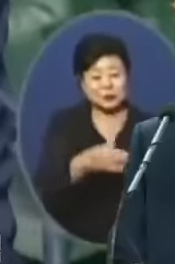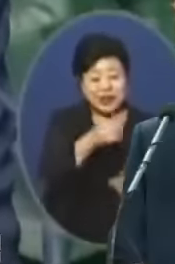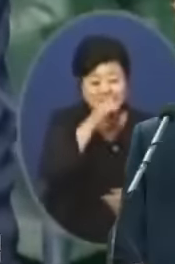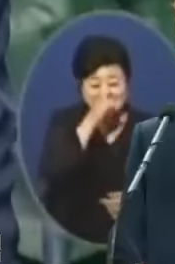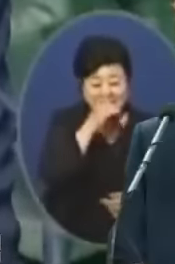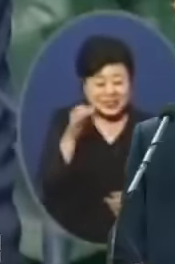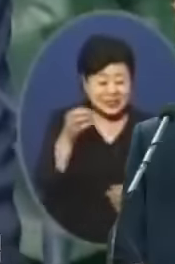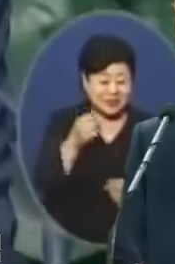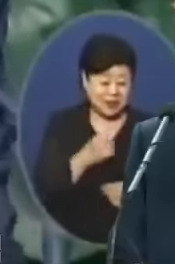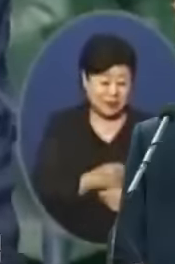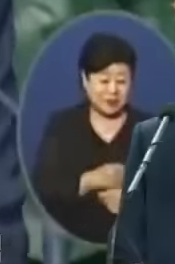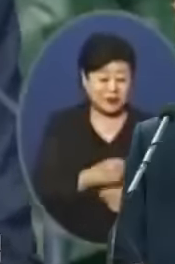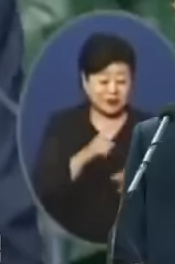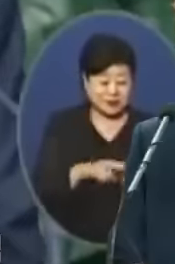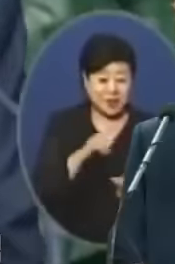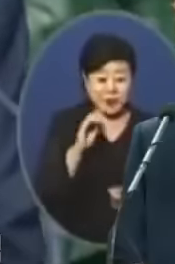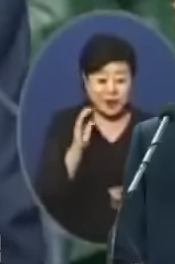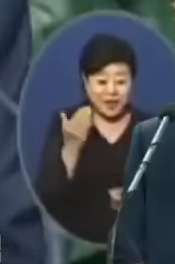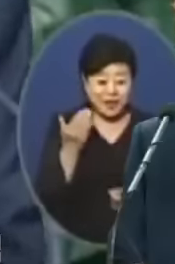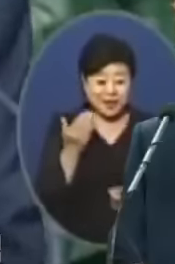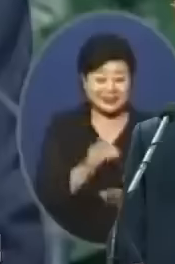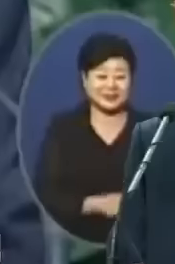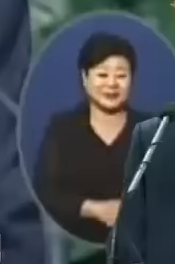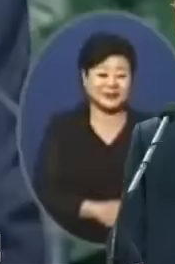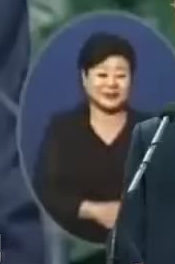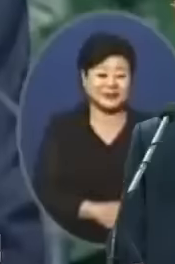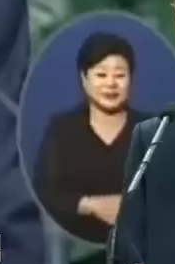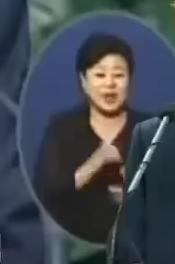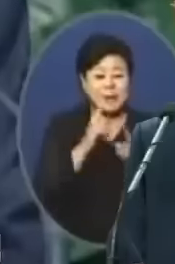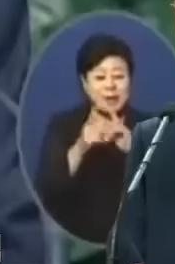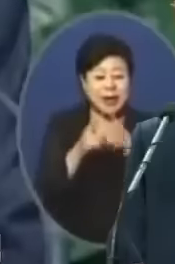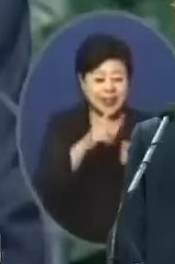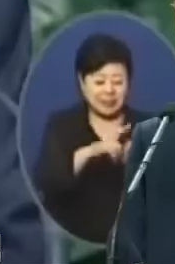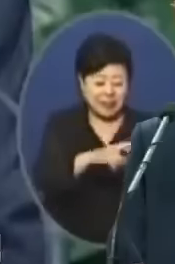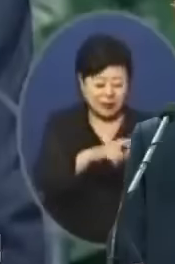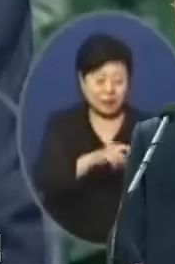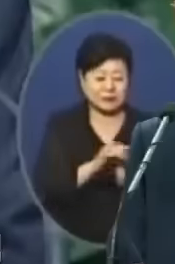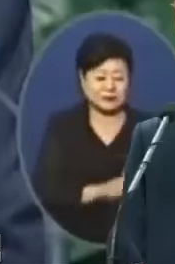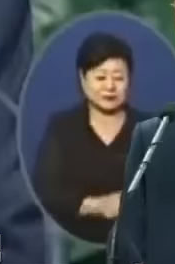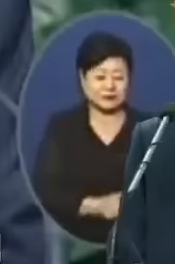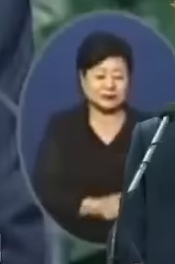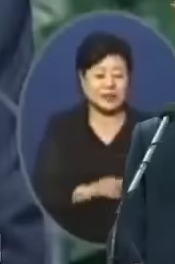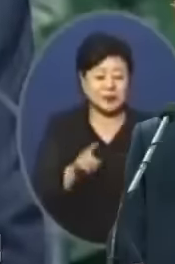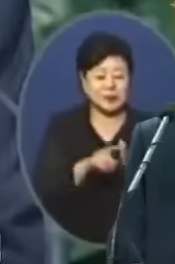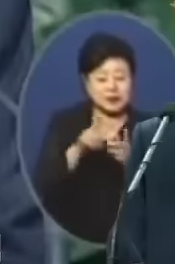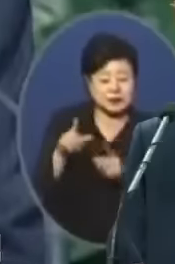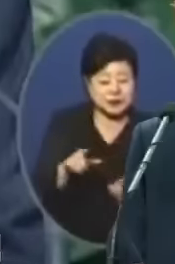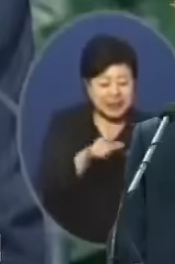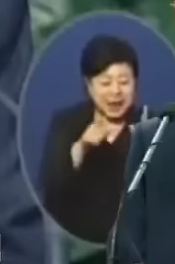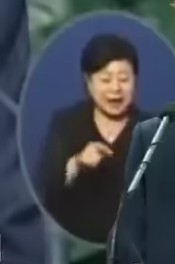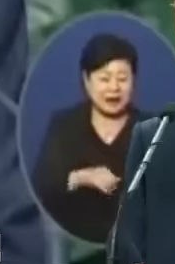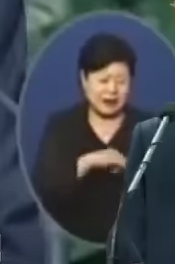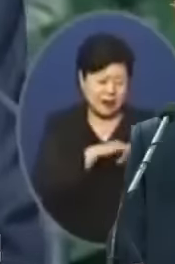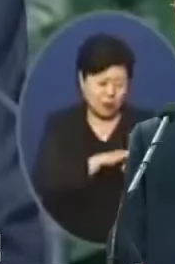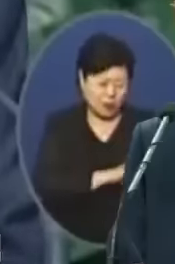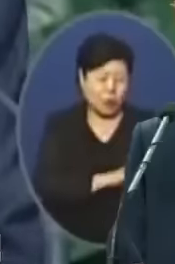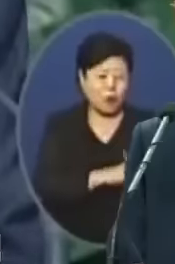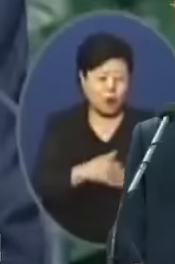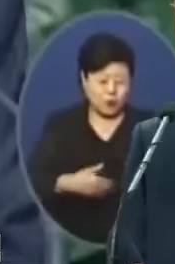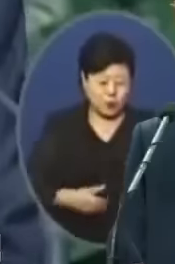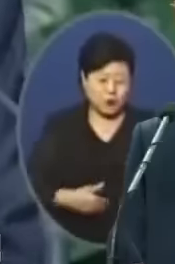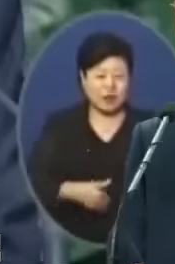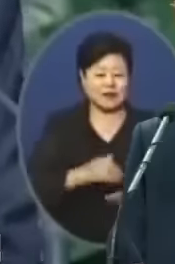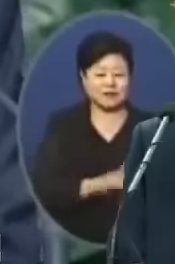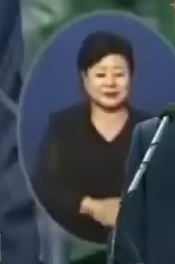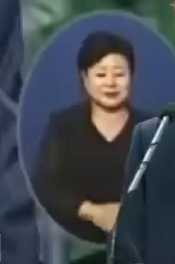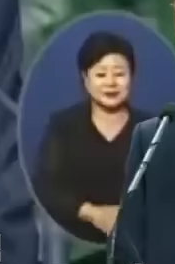것을 인정하면 그대로 되는 것입니다. 우리가 말한다는 것이 우리 신앙생활에 절대적인 영향력을 가진다는